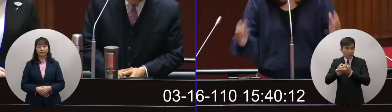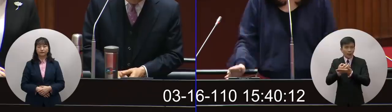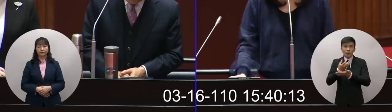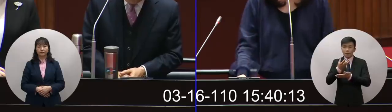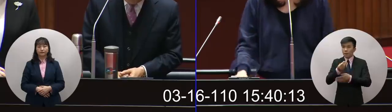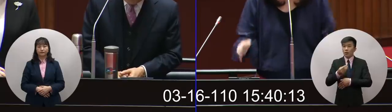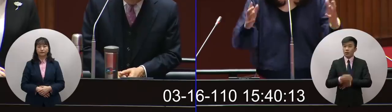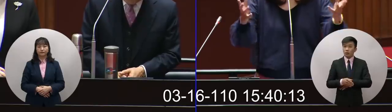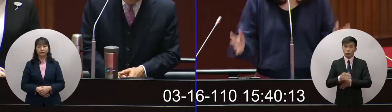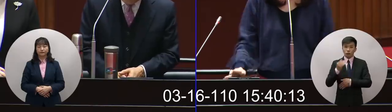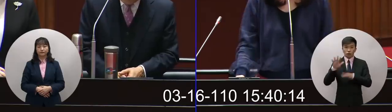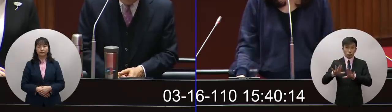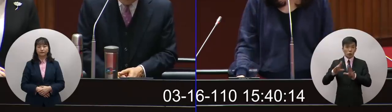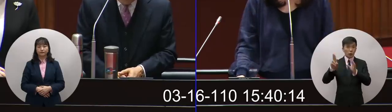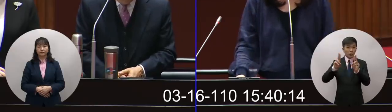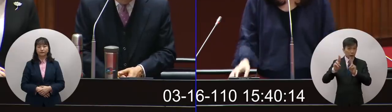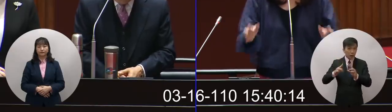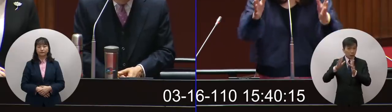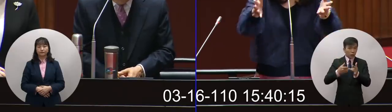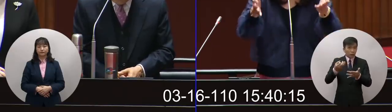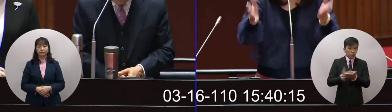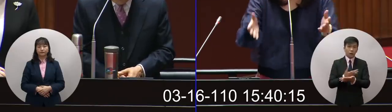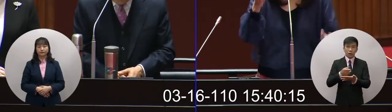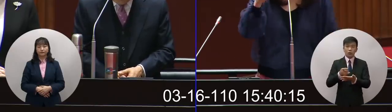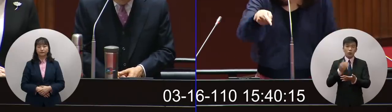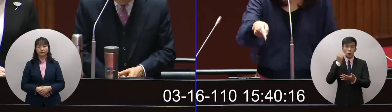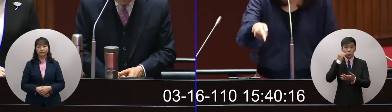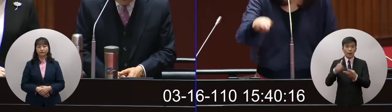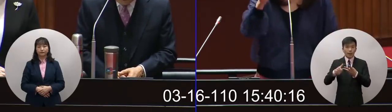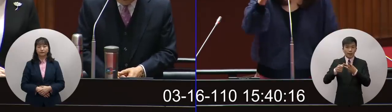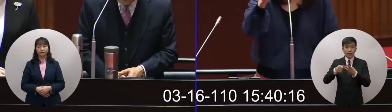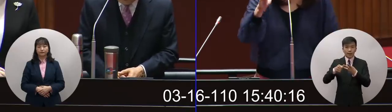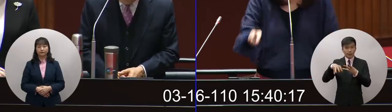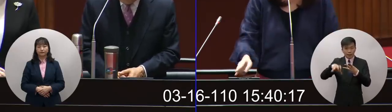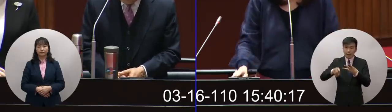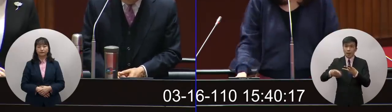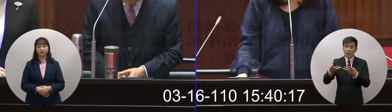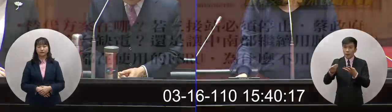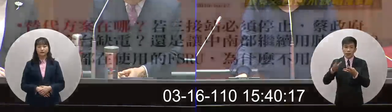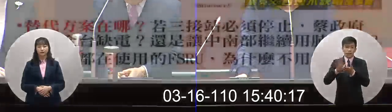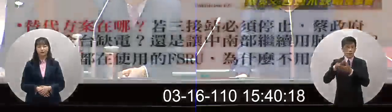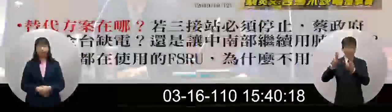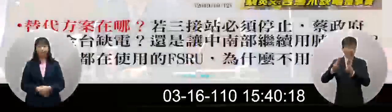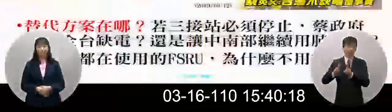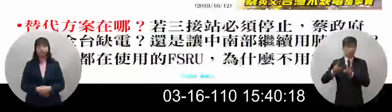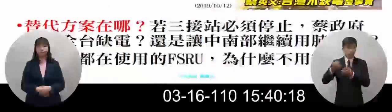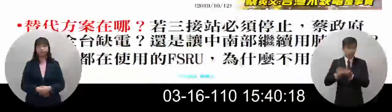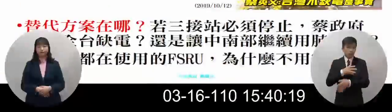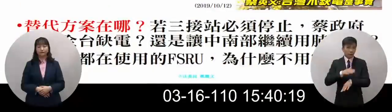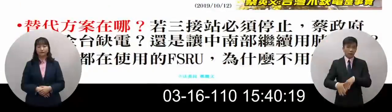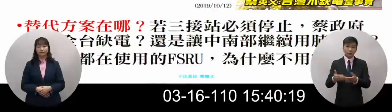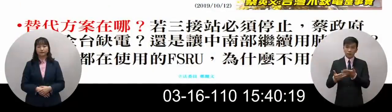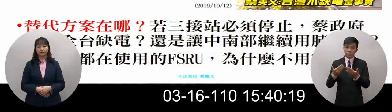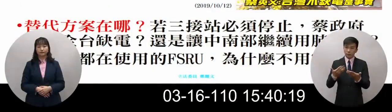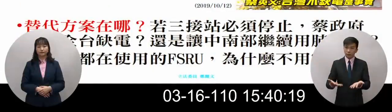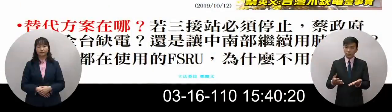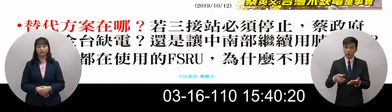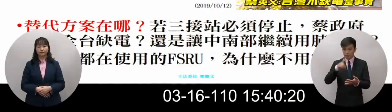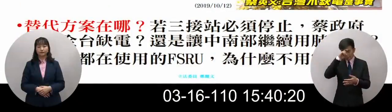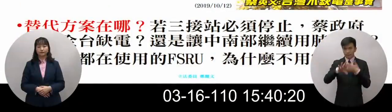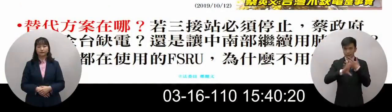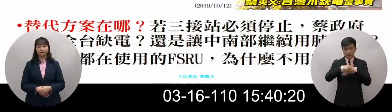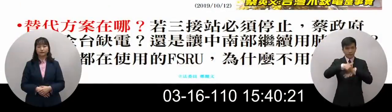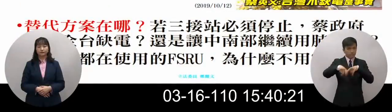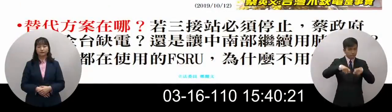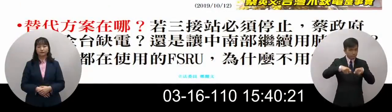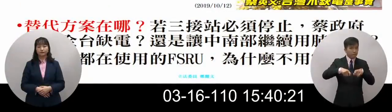有三接站台湾就没有电，所以我们才希望在这里我提出第三个诉求，你一定要有替代方案，怎么